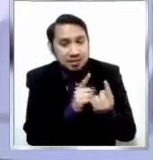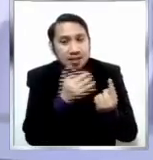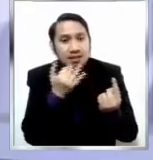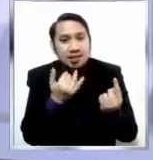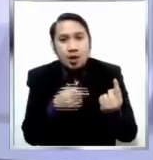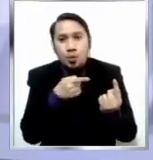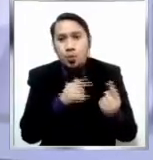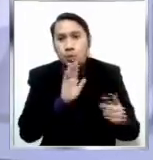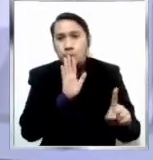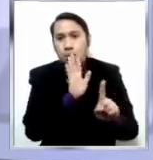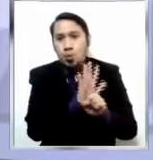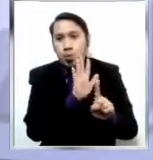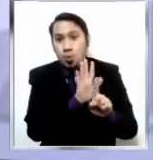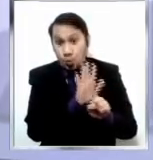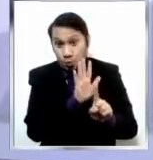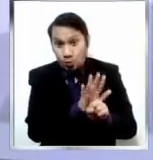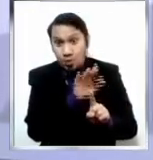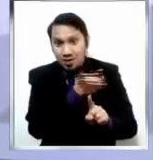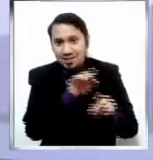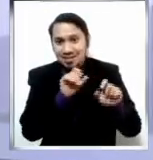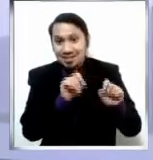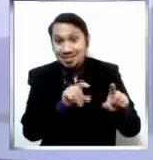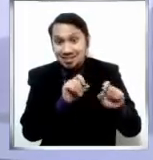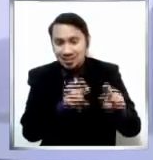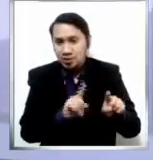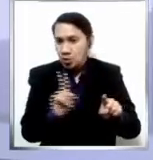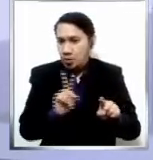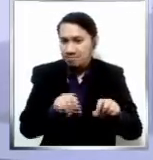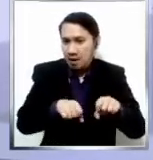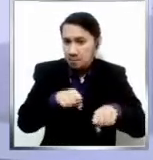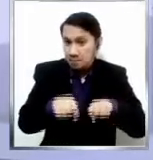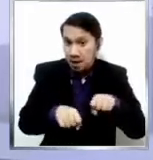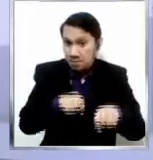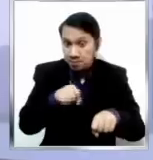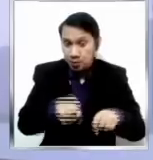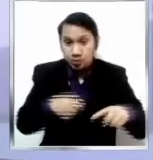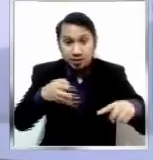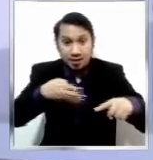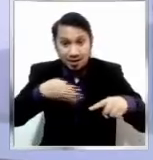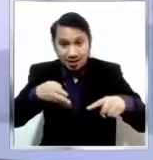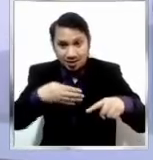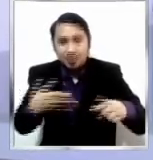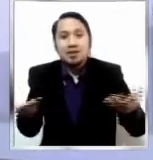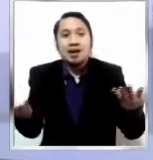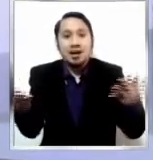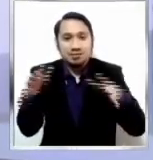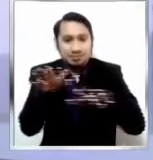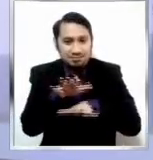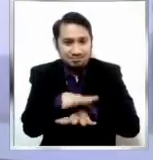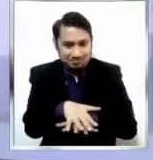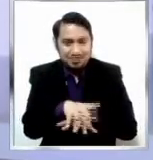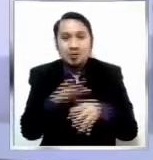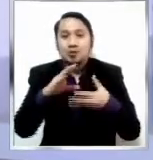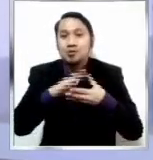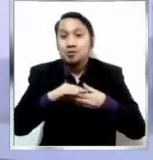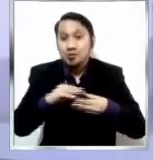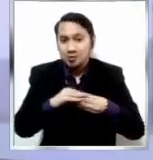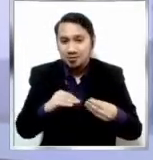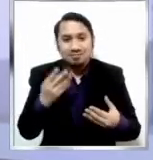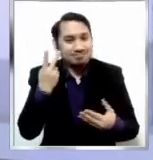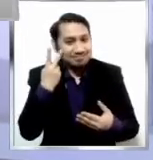kanyang mga tinda nang ang bike at barbecue ay kanyang pinagsama. Ang kanyang kwento tinutukan ni Rafi